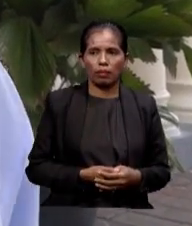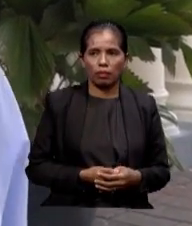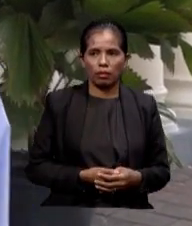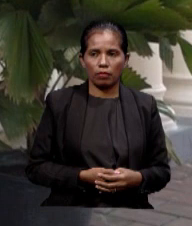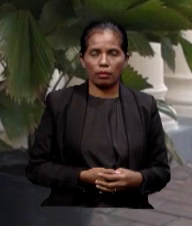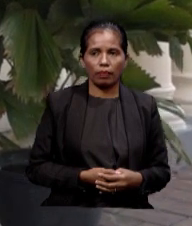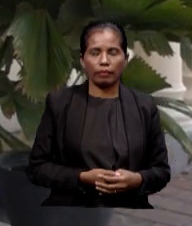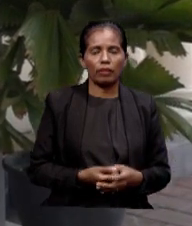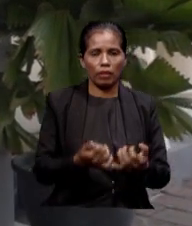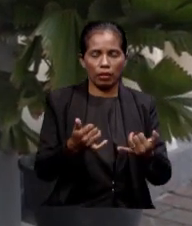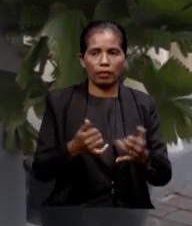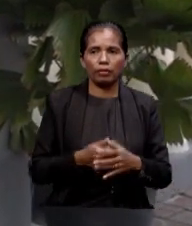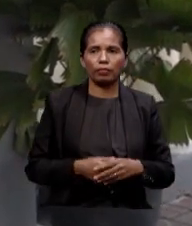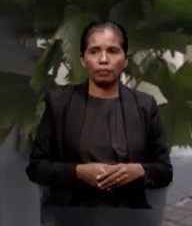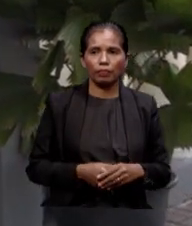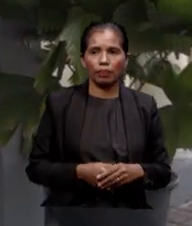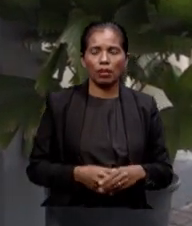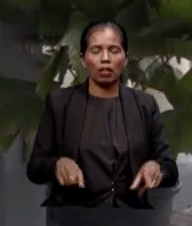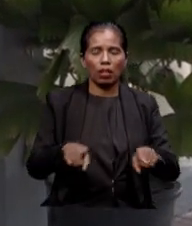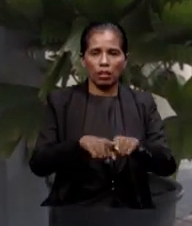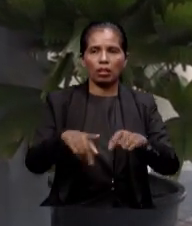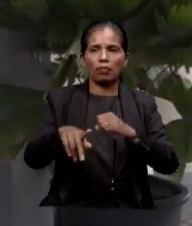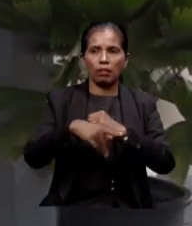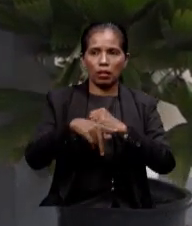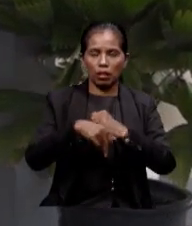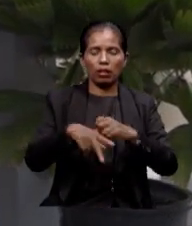diak tebes luda partido